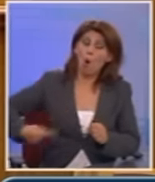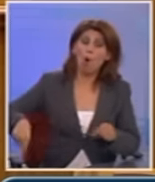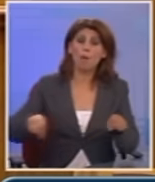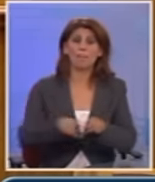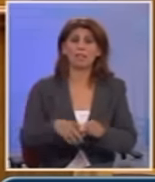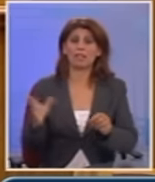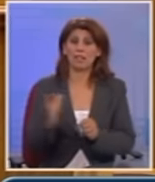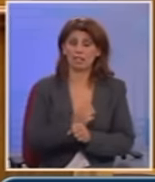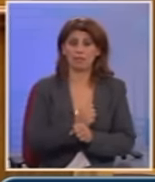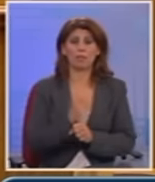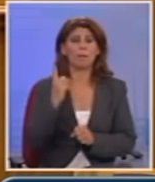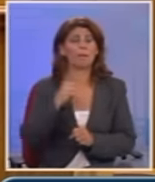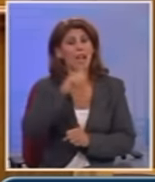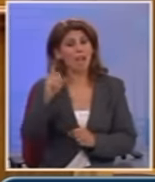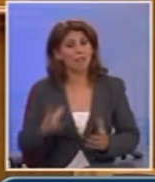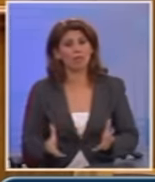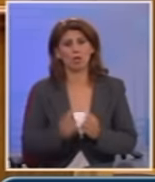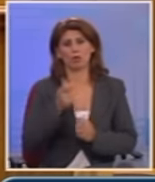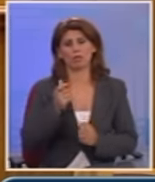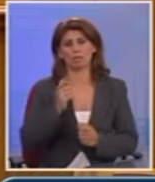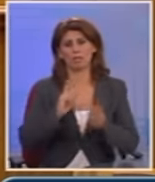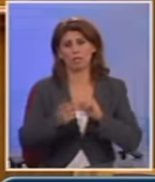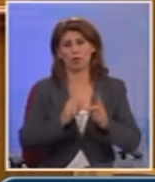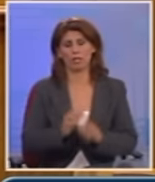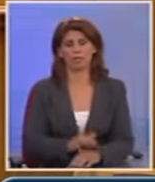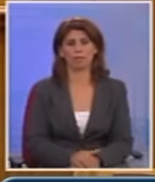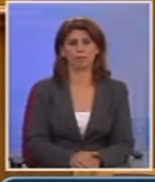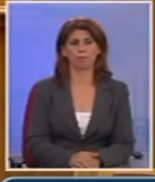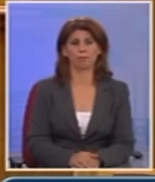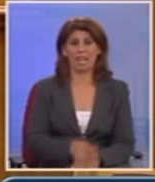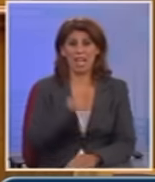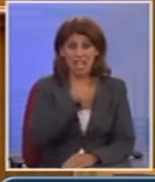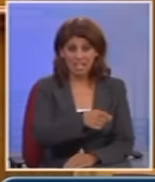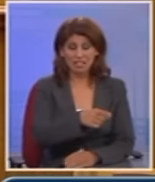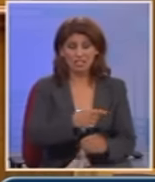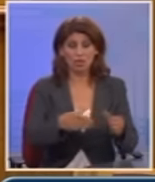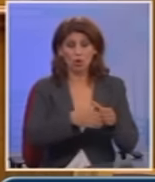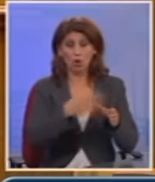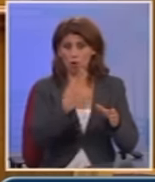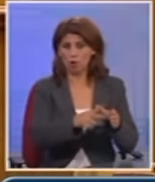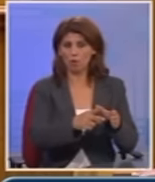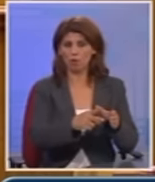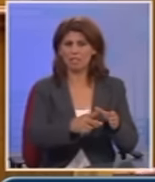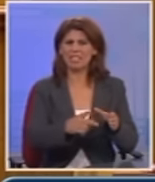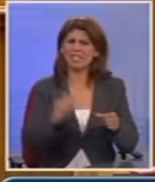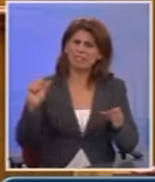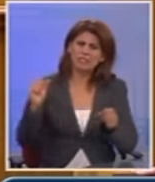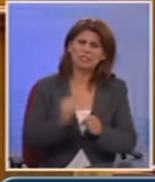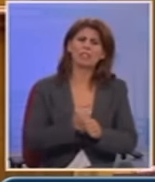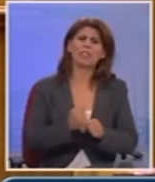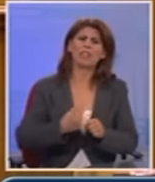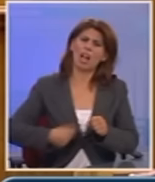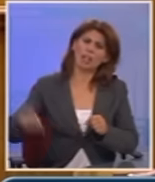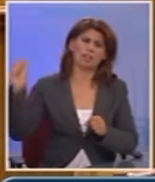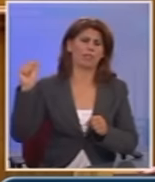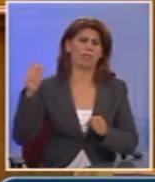την επίτευξη μιας βιώσιμης συμφωνίας. Εσείς και το κόμμα σας σταθερά αρνηθήκατε αυτή